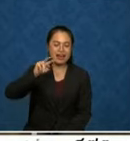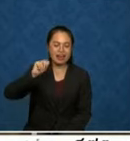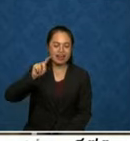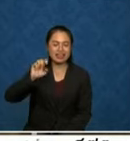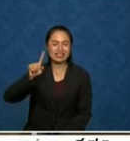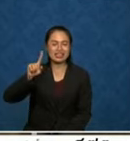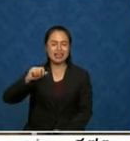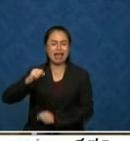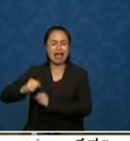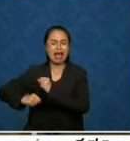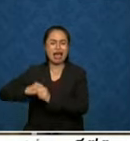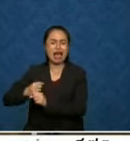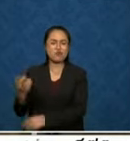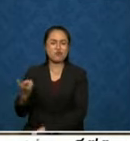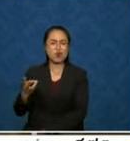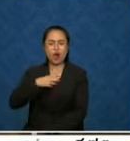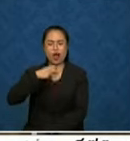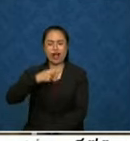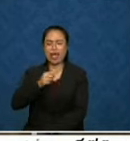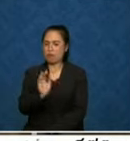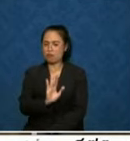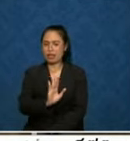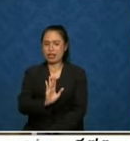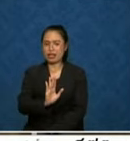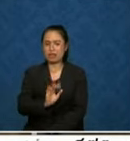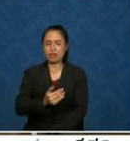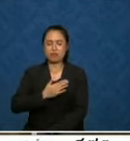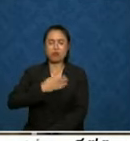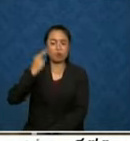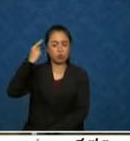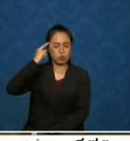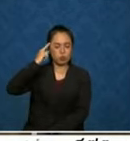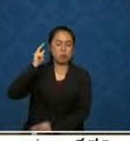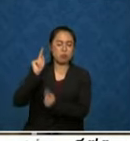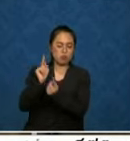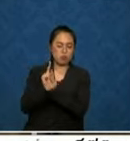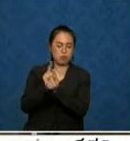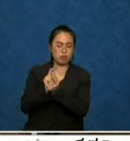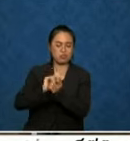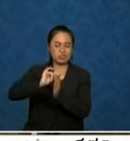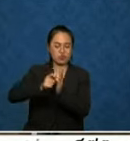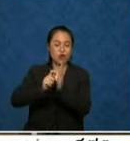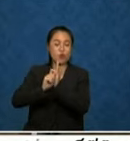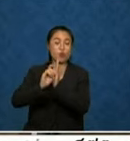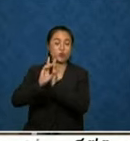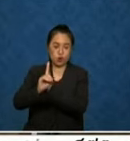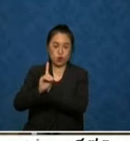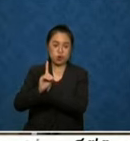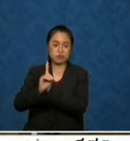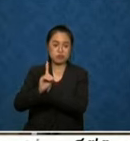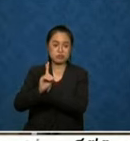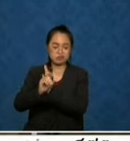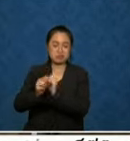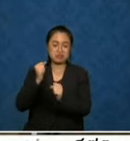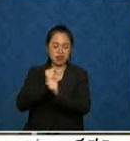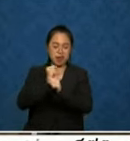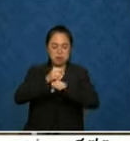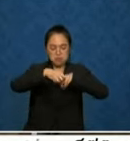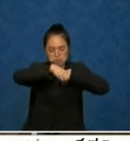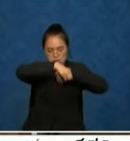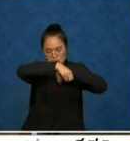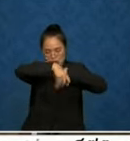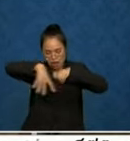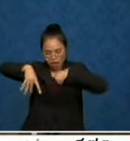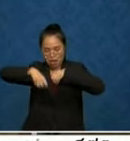ด็กๆนิดเดียวผมรู้แล้วเกิดขึ้นในจังหวัดอุดรธานีด้วยแล้วมีการโอ้โหระดมคน